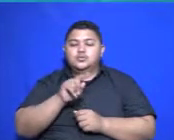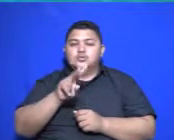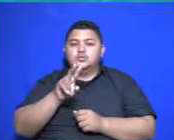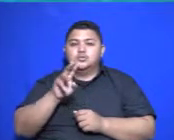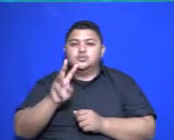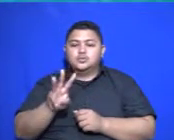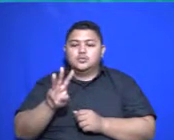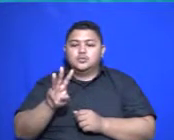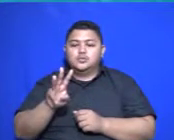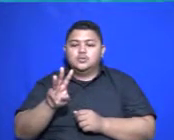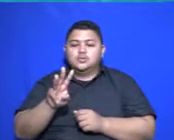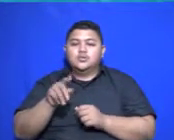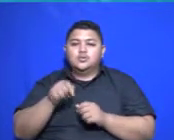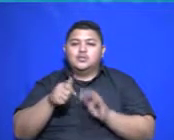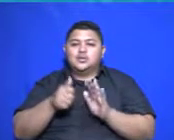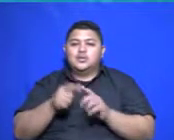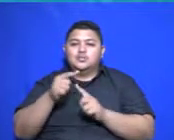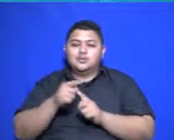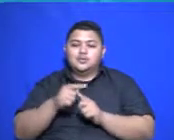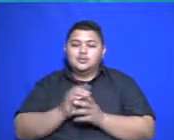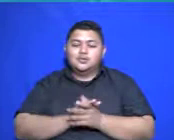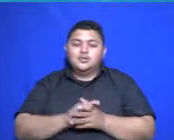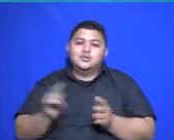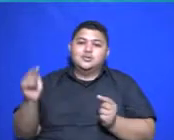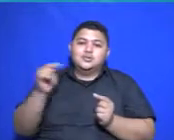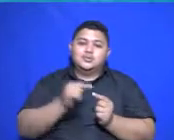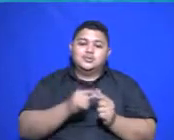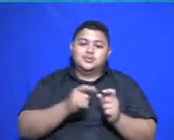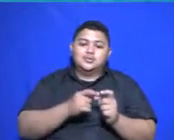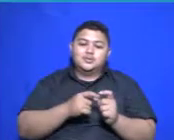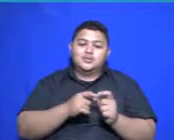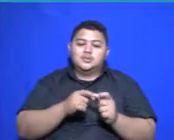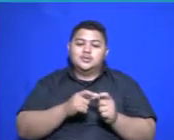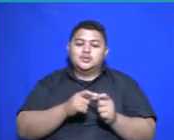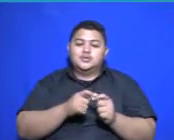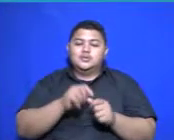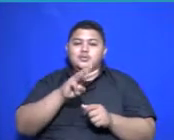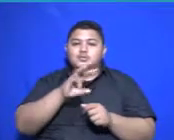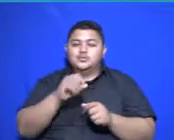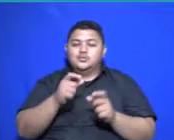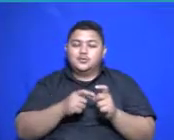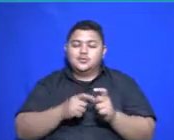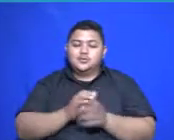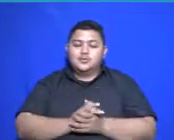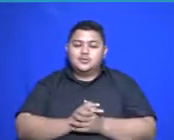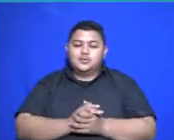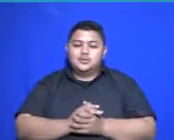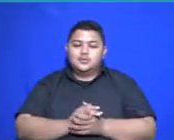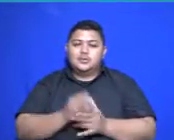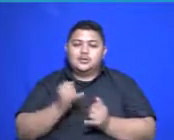123,6 triliun. Sampai September, tanggal 30 September, April